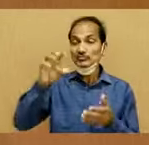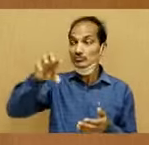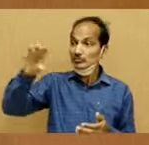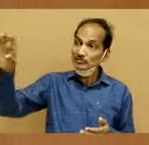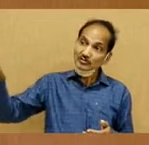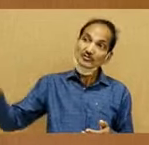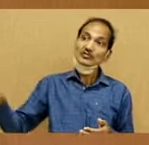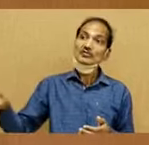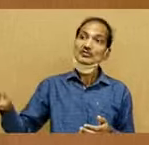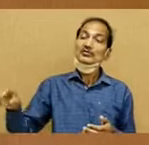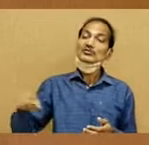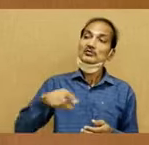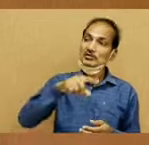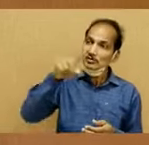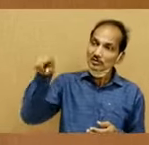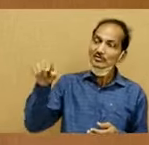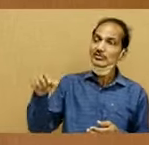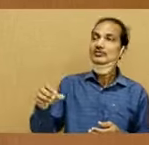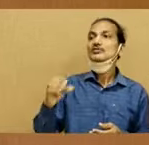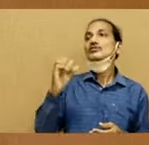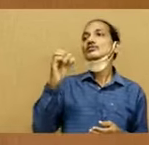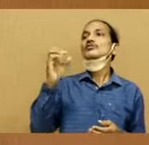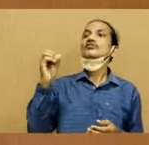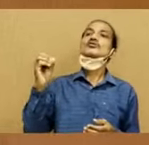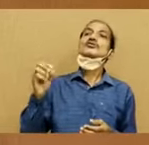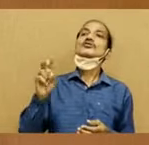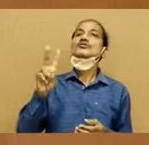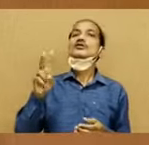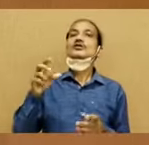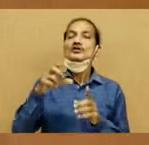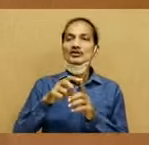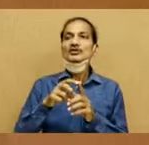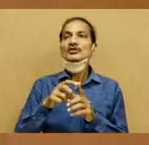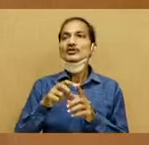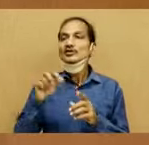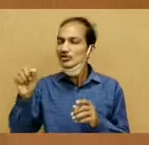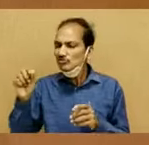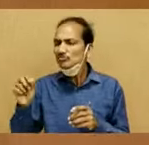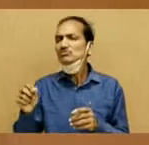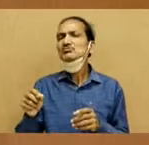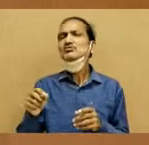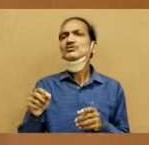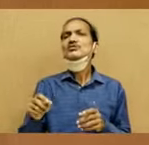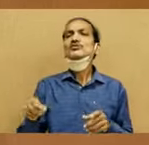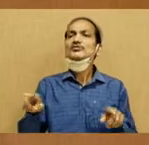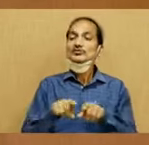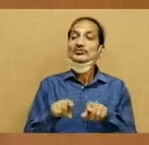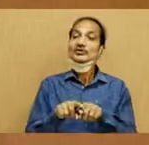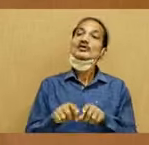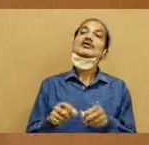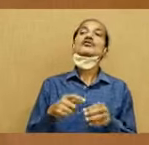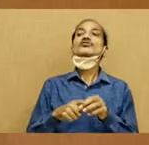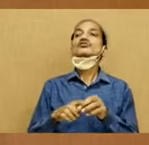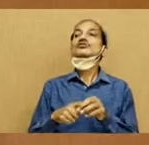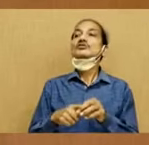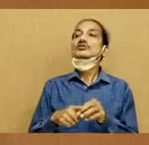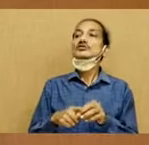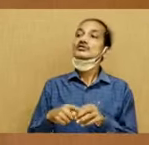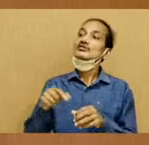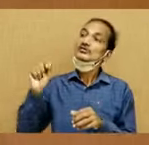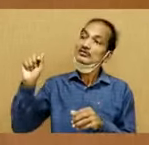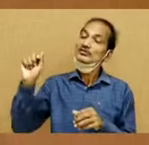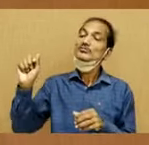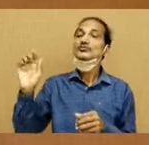ମଡେଲ୍ ଆଫ୍ଟର COVID-19 ଟୁ ଟ୍ରିଟ୍ ଅଦର ଡିଜିଜେସ୍? ସେହି ସମାନ ପ୍ରଶ୍ନ ଅରବିନ୍ଦ ଦାସ ପଚାରିଛନ୍ତି। COVID-19 ମୁକାବିଲା